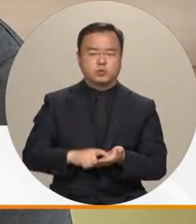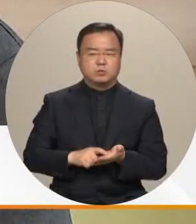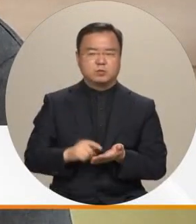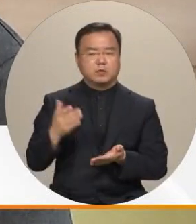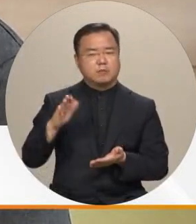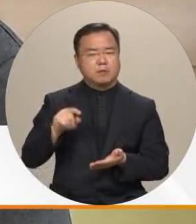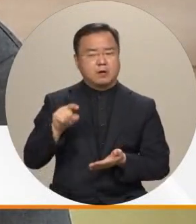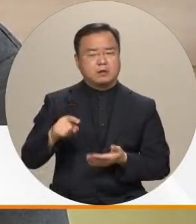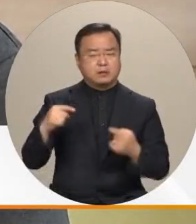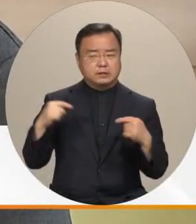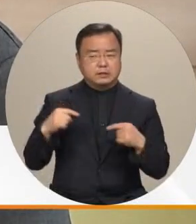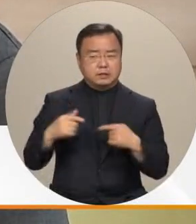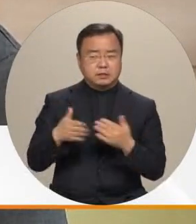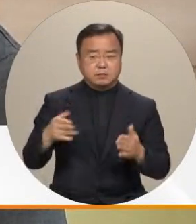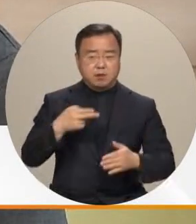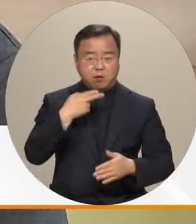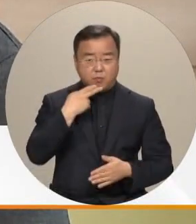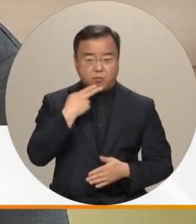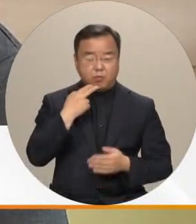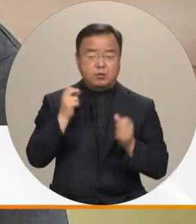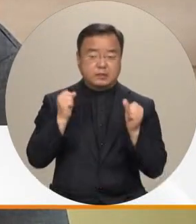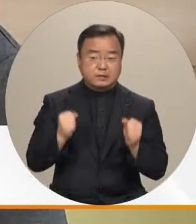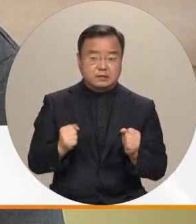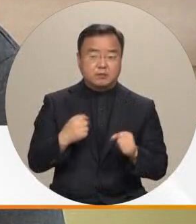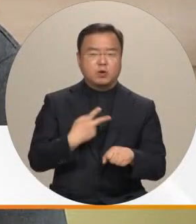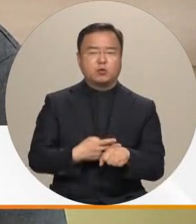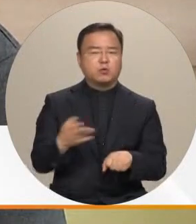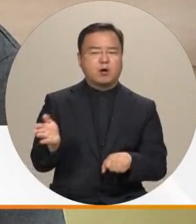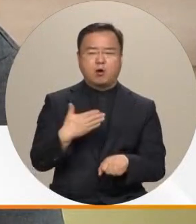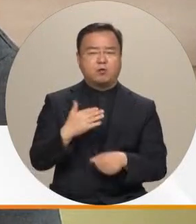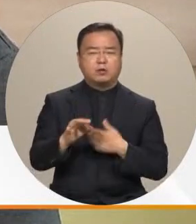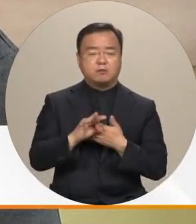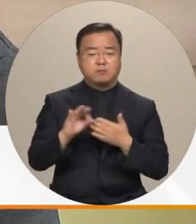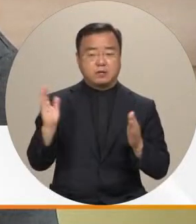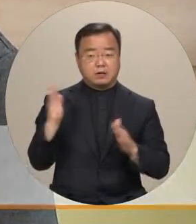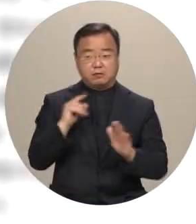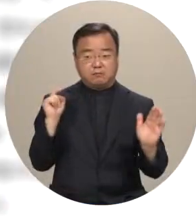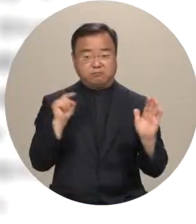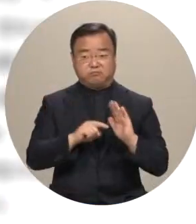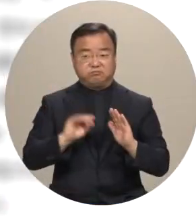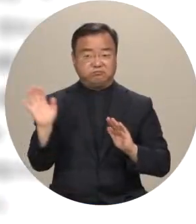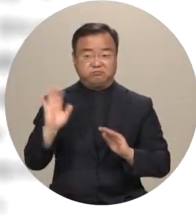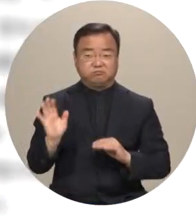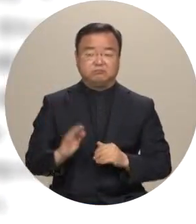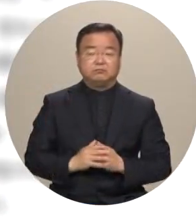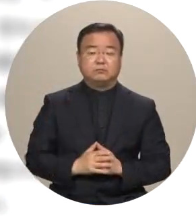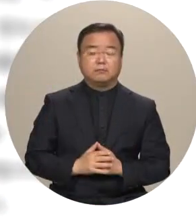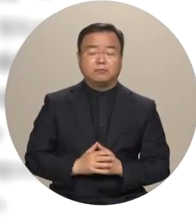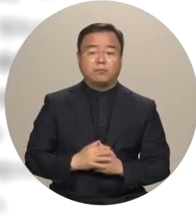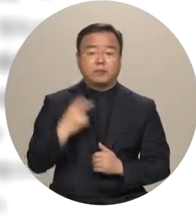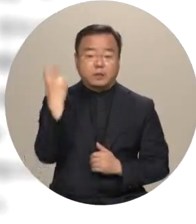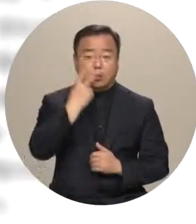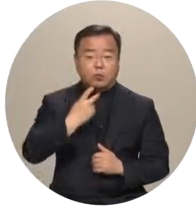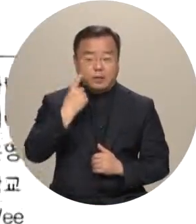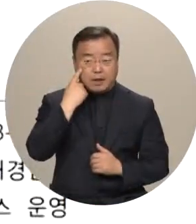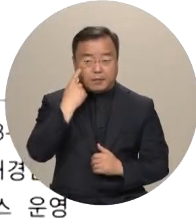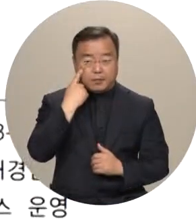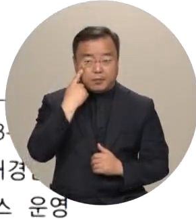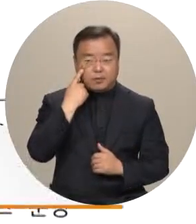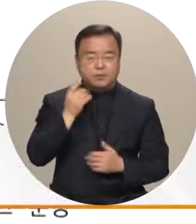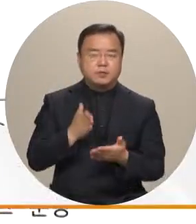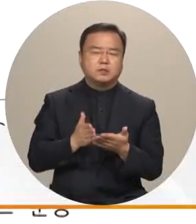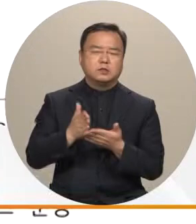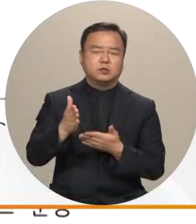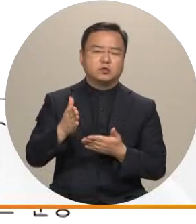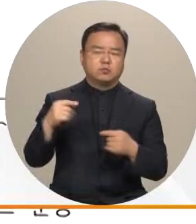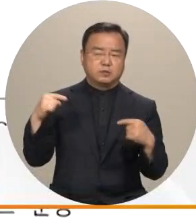없고 상주하지 않는다고 하면 아이들도 발걸음을 많이 끊게 되겠죠. 한 조사에 따르면 전문 상담교사가